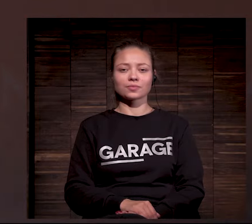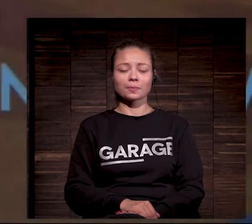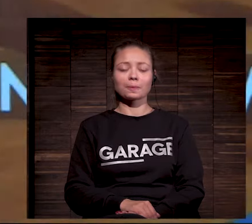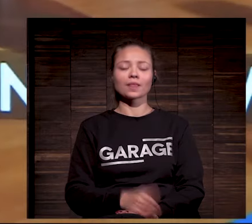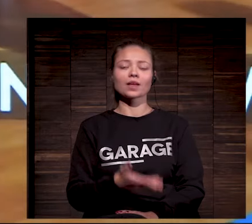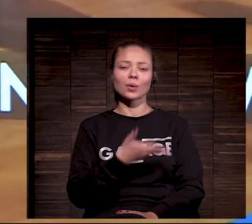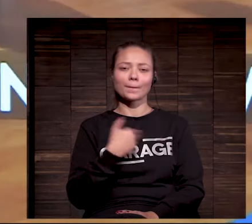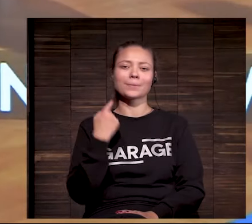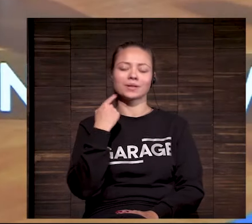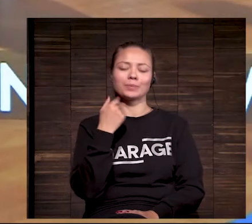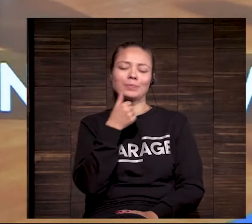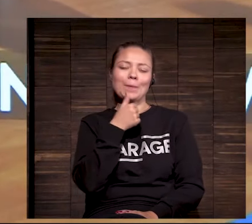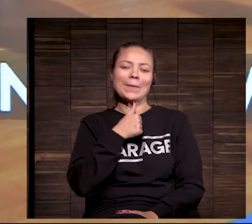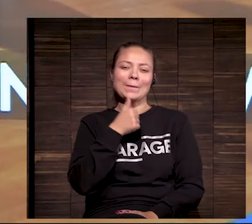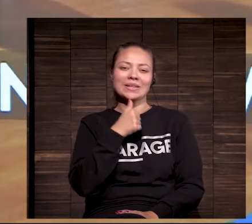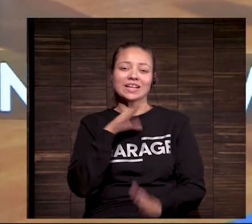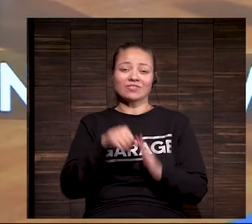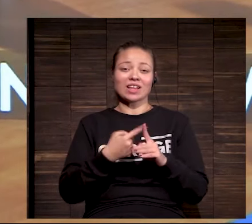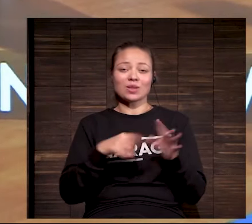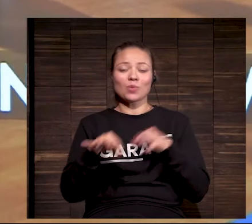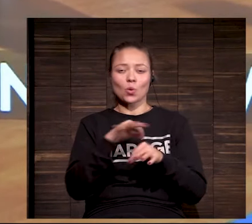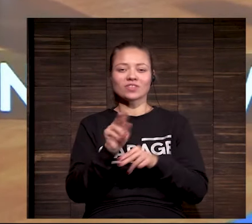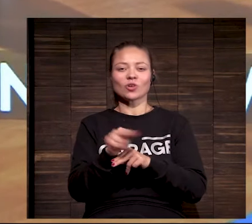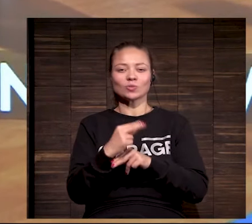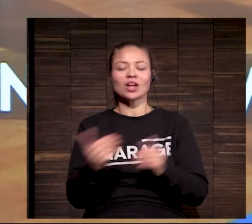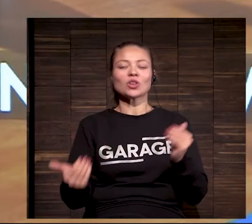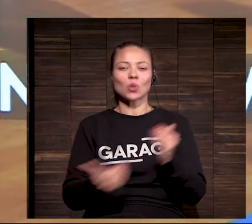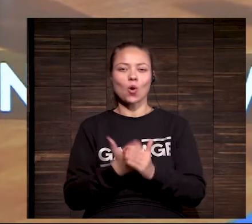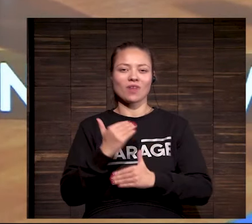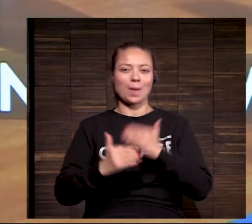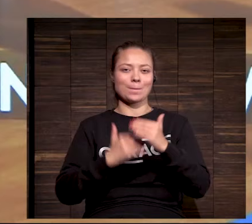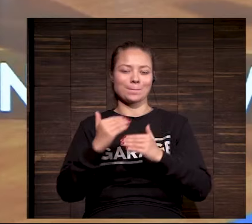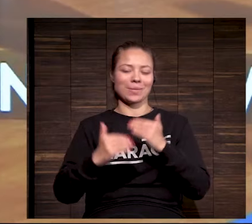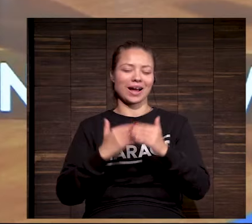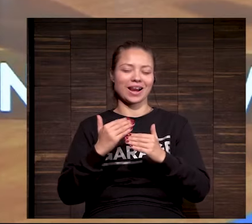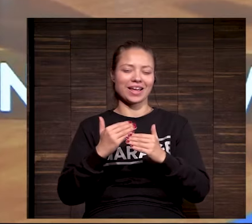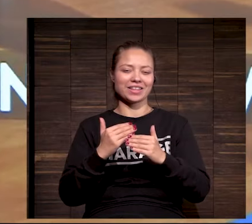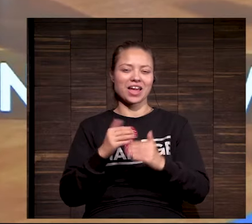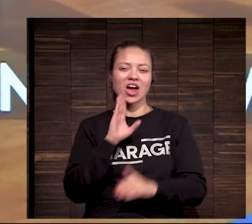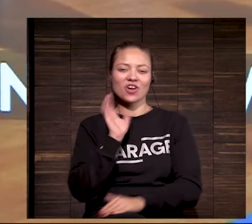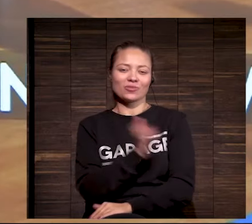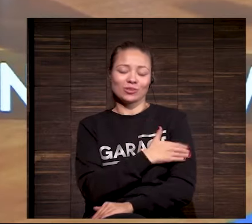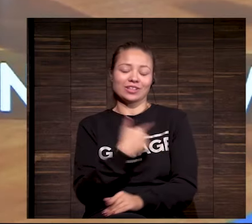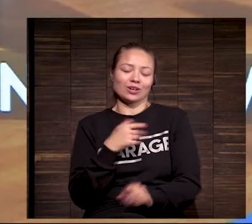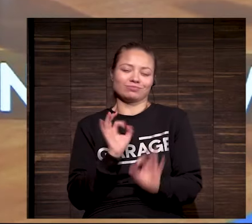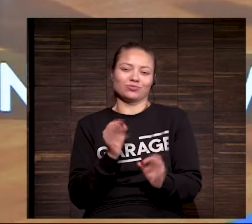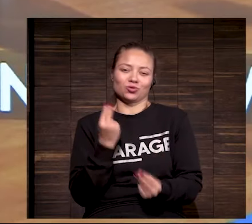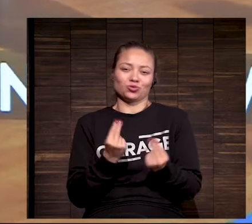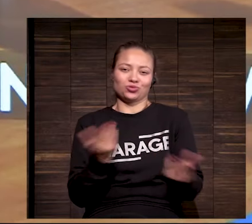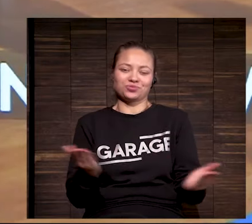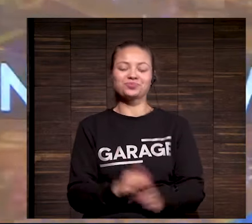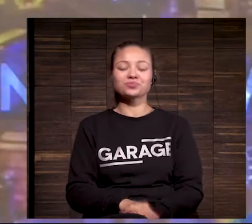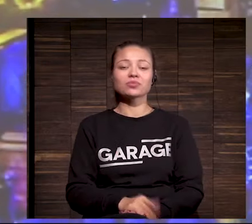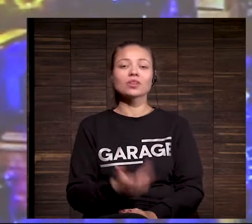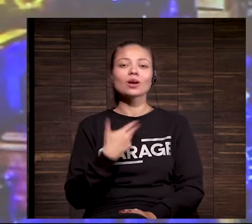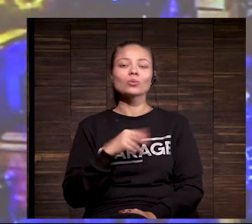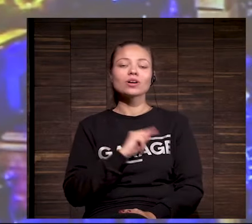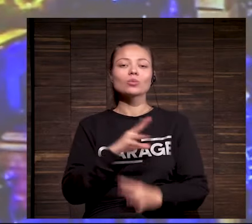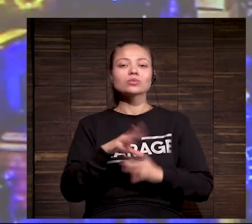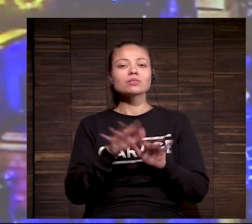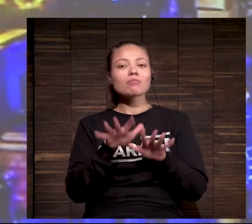мы поняли мы попытались в этом проекте воспитать новое поколение феминисток я шучу конечно мы работали с